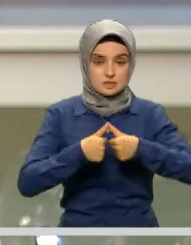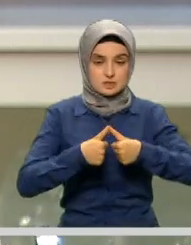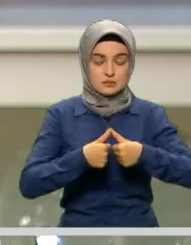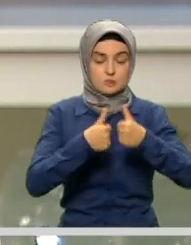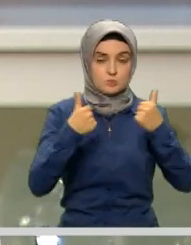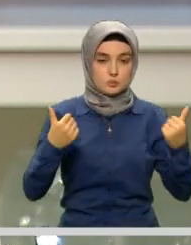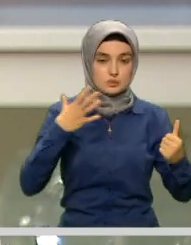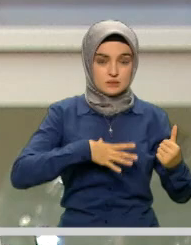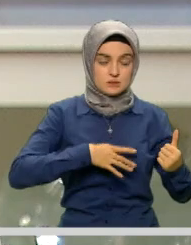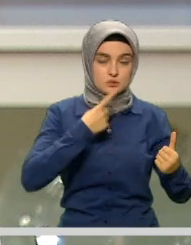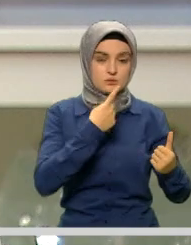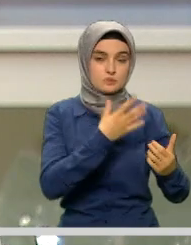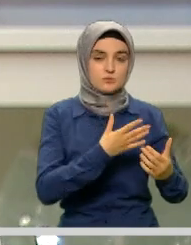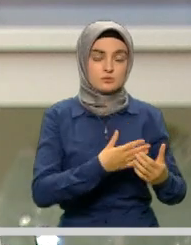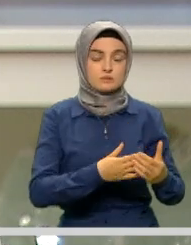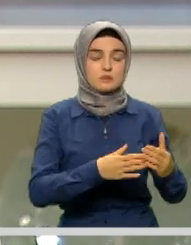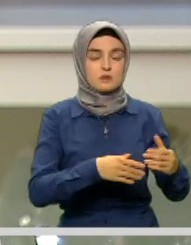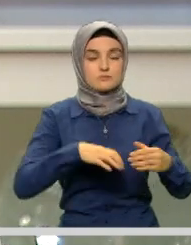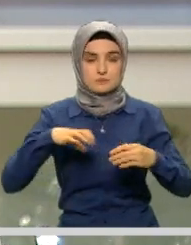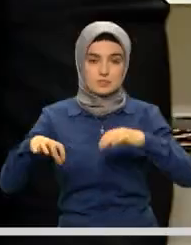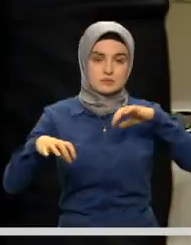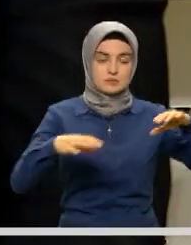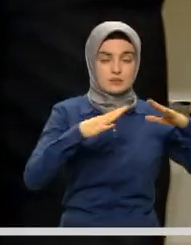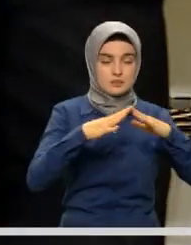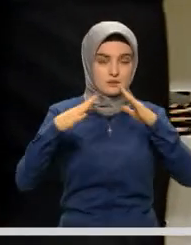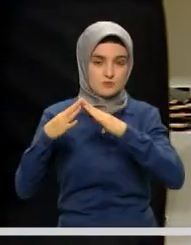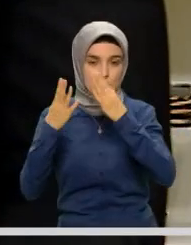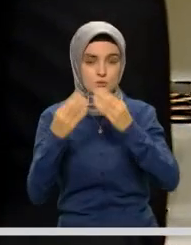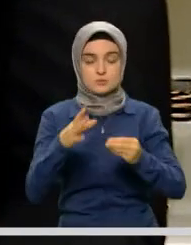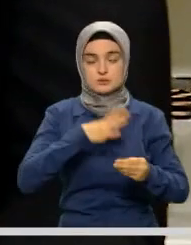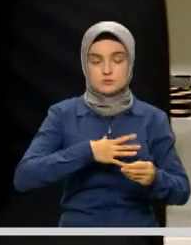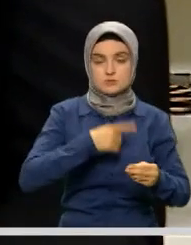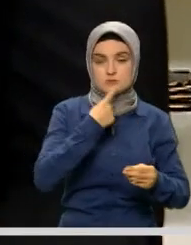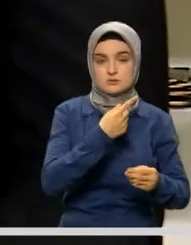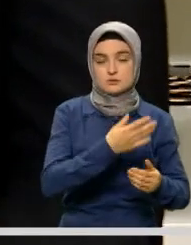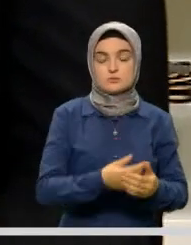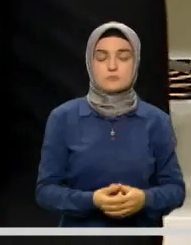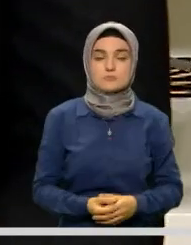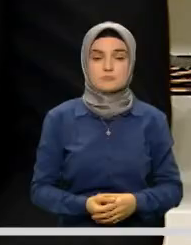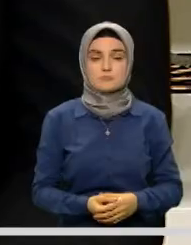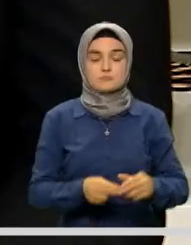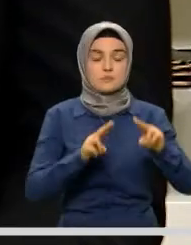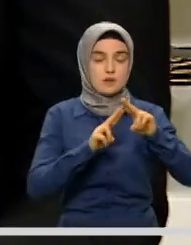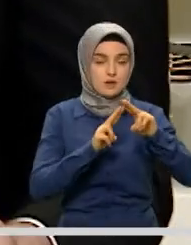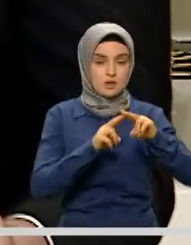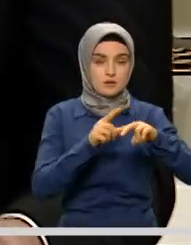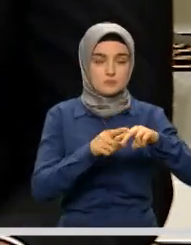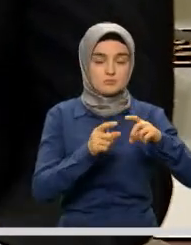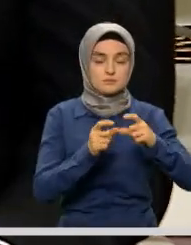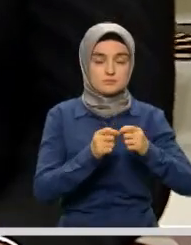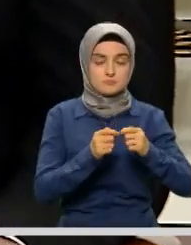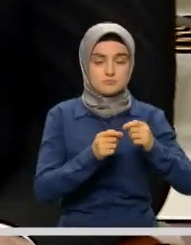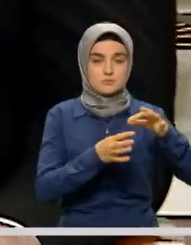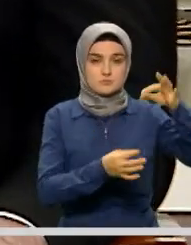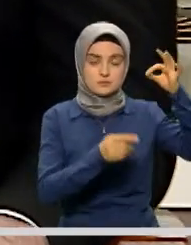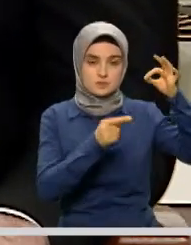Eşin ayrı evde duracak, sen ayrı evde duracaksın. Tabi bu arada eşi geliyor Efendimiz'e diyor ki Ka'b diyor yaşlı birisidir diyor. Yani kendi ihtiyaçlarını